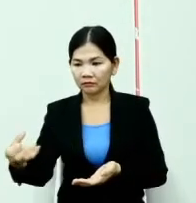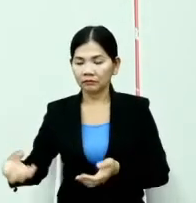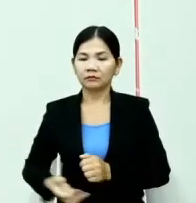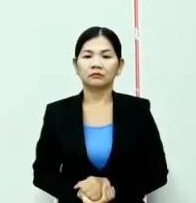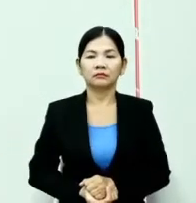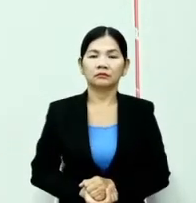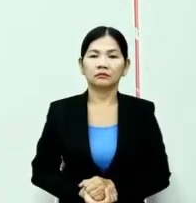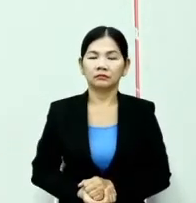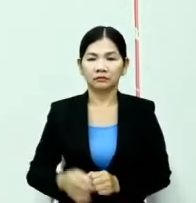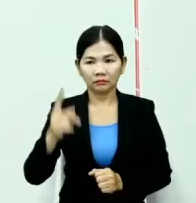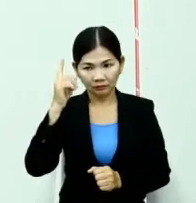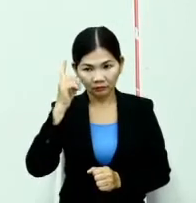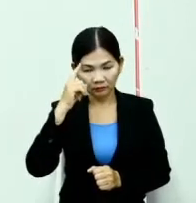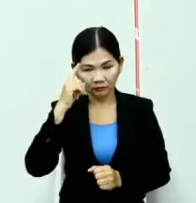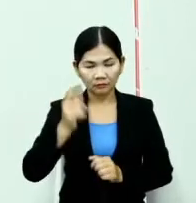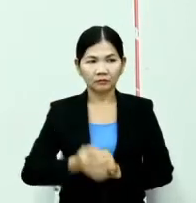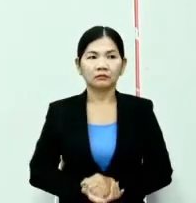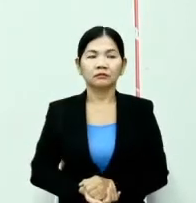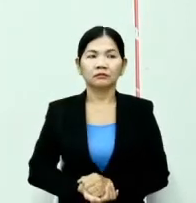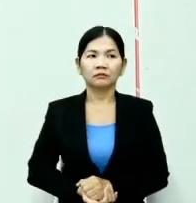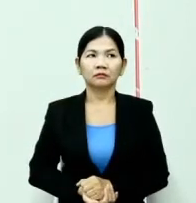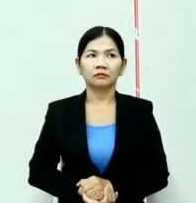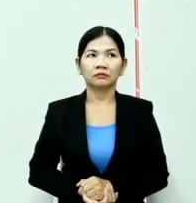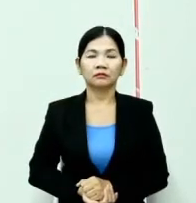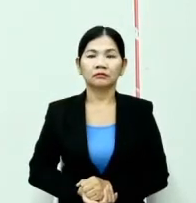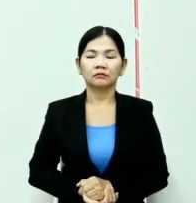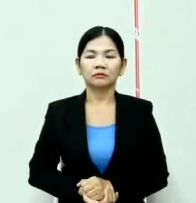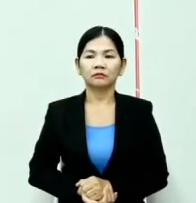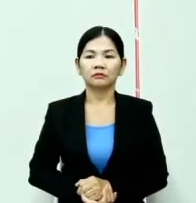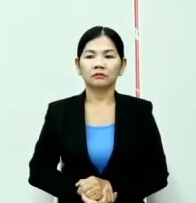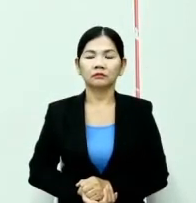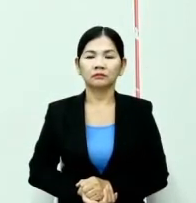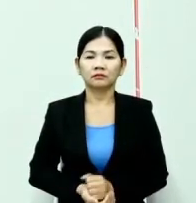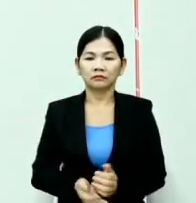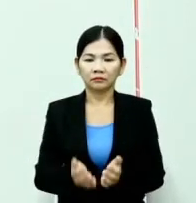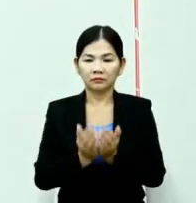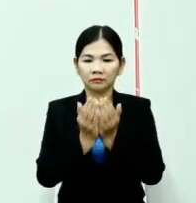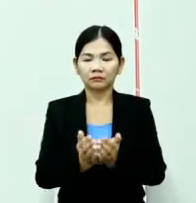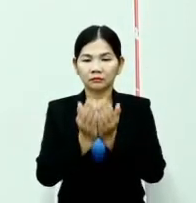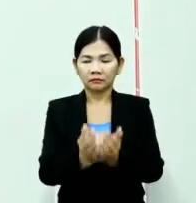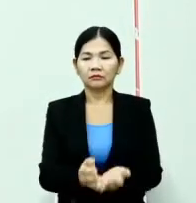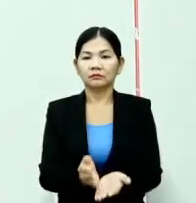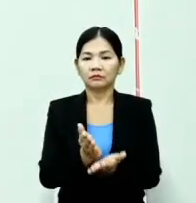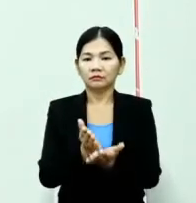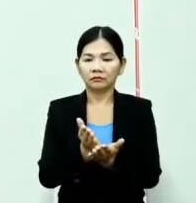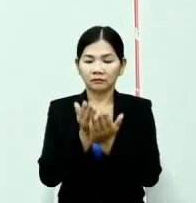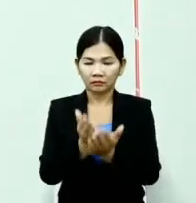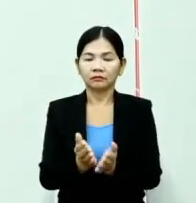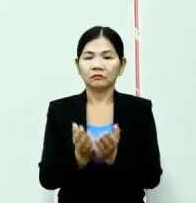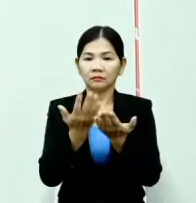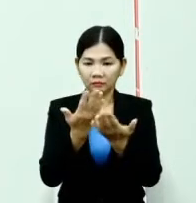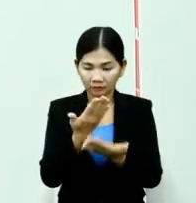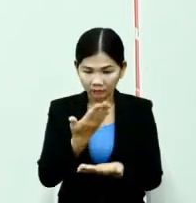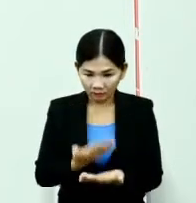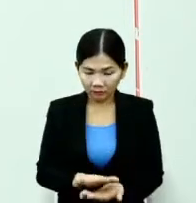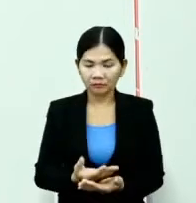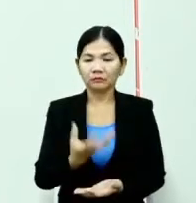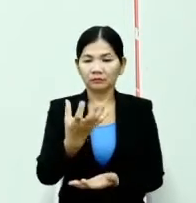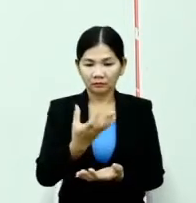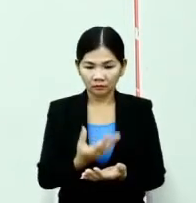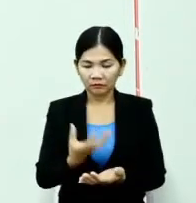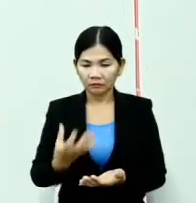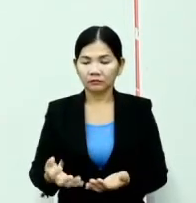អញ្ចឹងកូនចាំស្ដាប់ទាំងអស់គ្នាចាកប៉ាល់មួយចាផ្ទុកទម្ងន់បាន